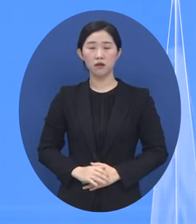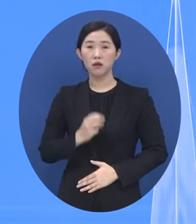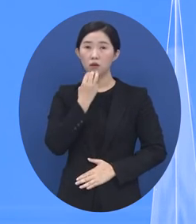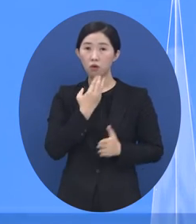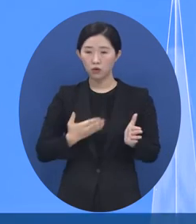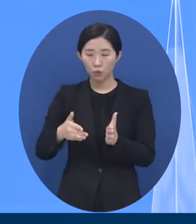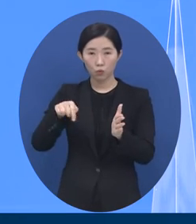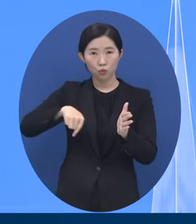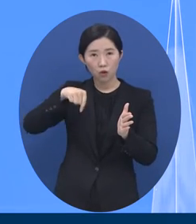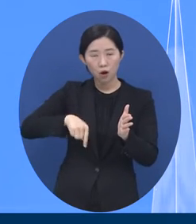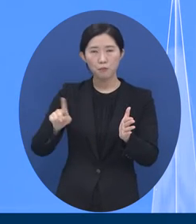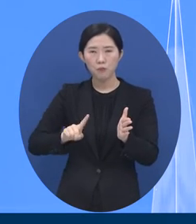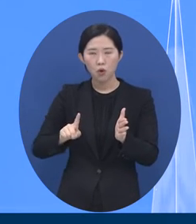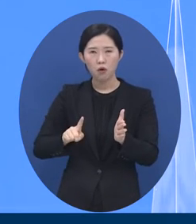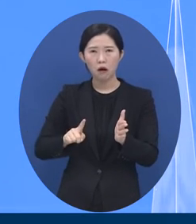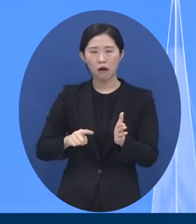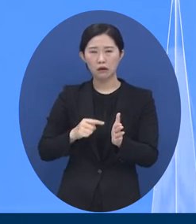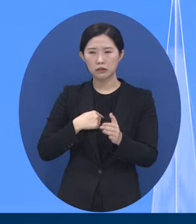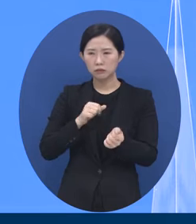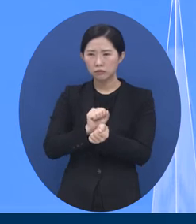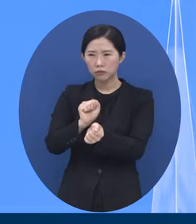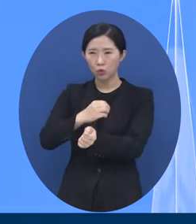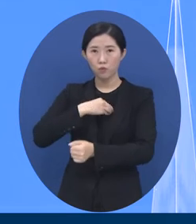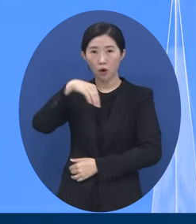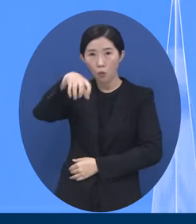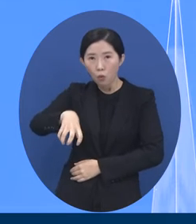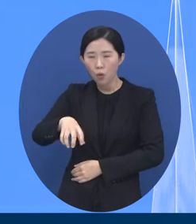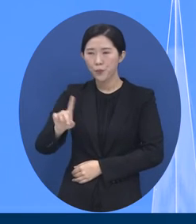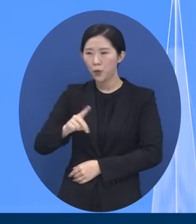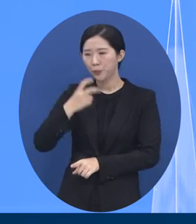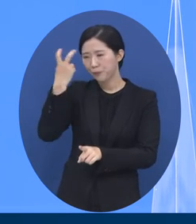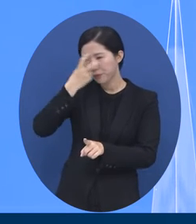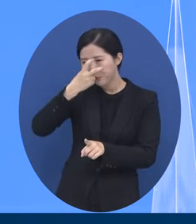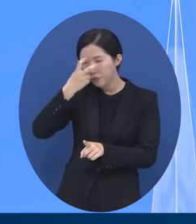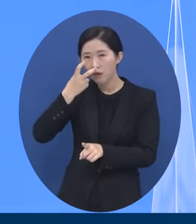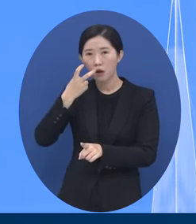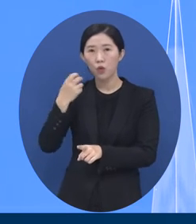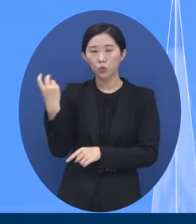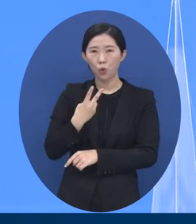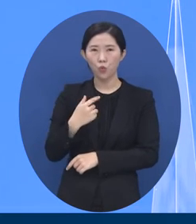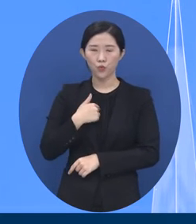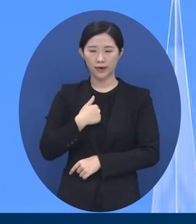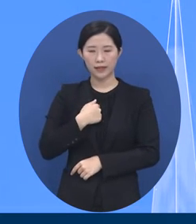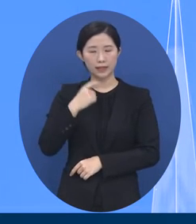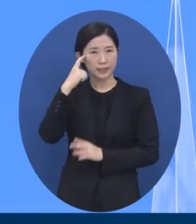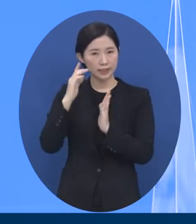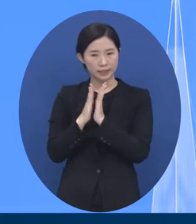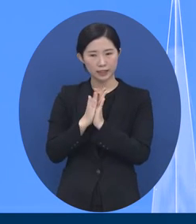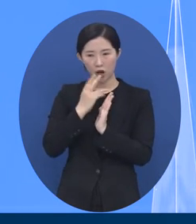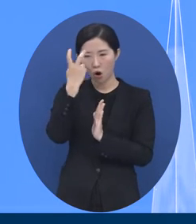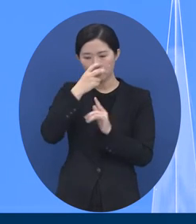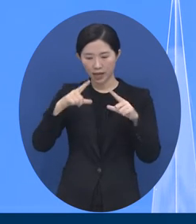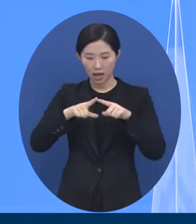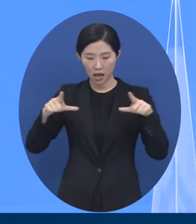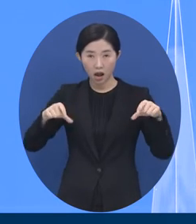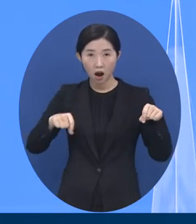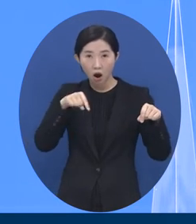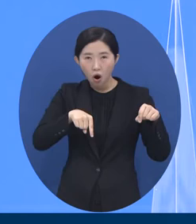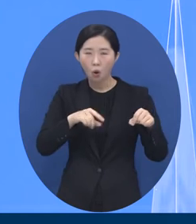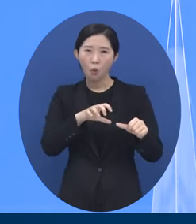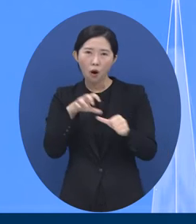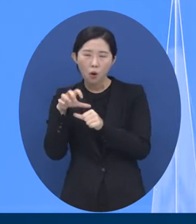경기도는 방역 취약 업종에 대해 주기적으로 선제검사를 실시하고 자가검사 키트를 활용한 사전 예방을 중점적으로